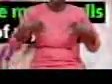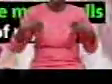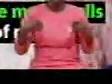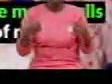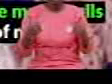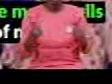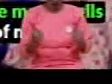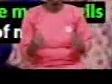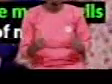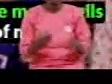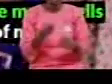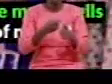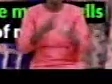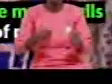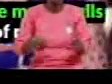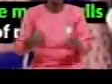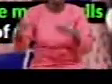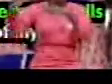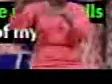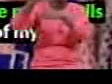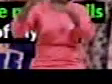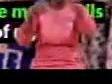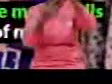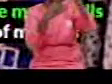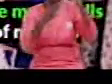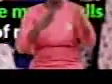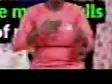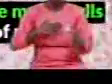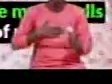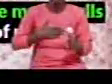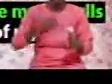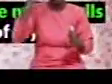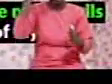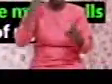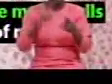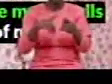entièrement, de ma tête à la plante des pieds jusqu'au bout de mes